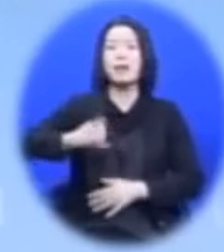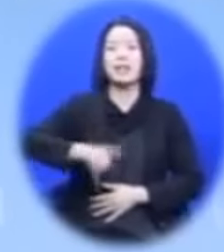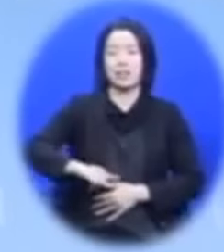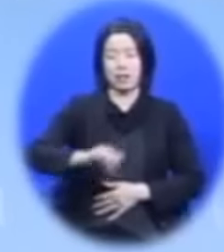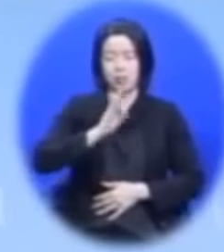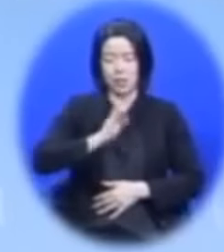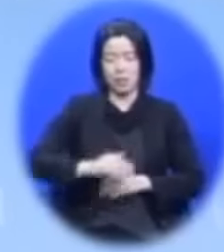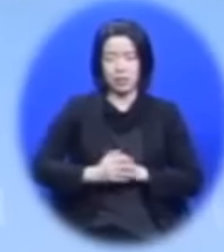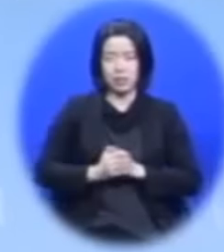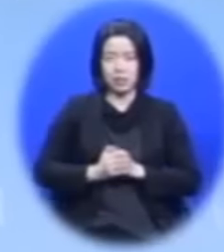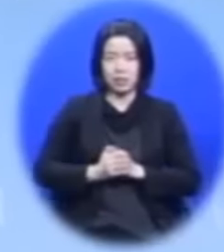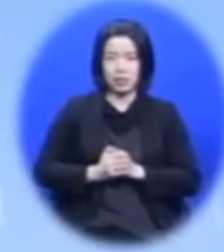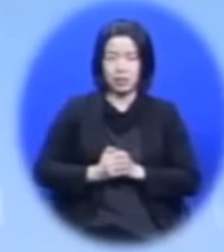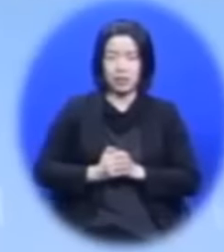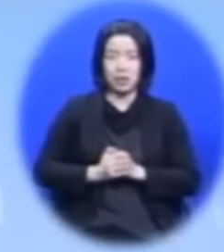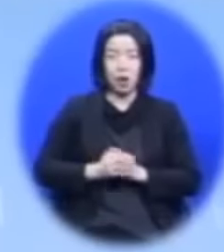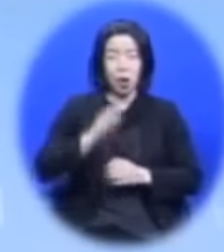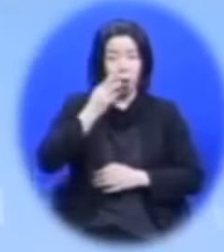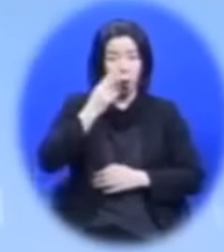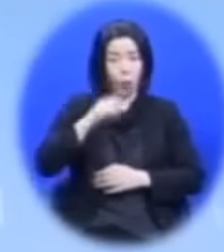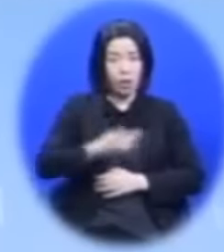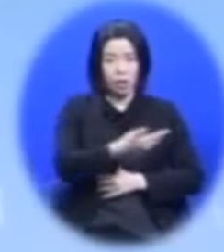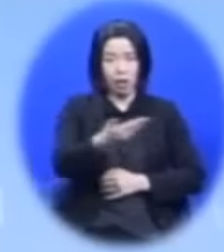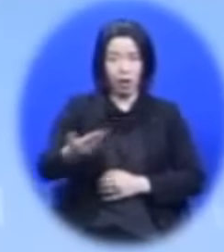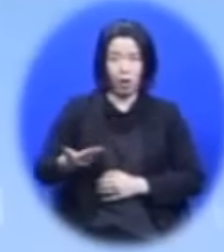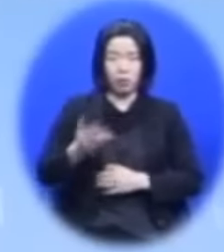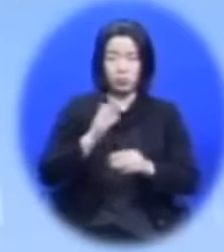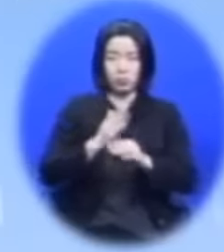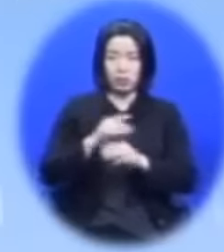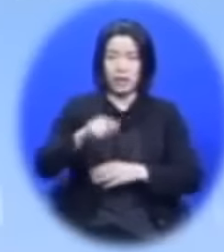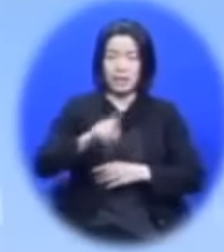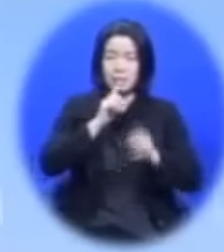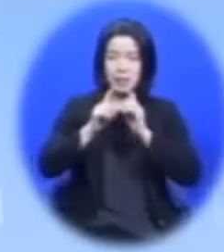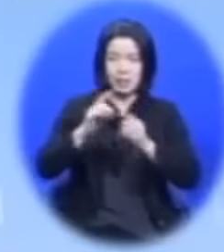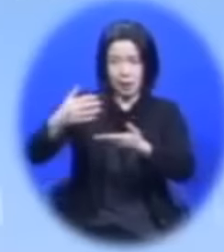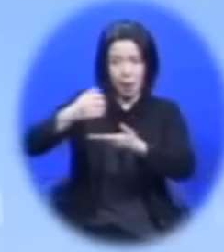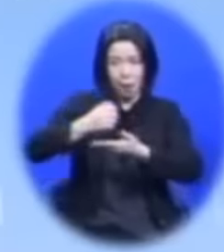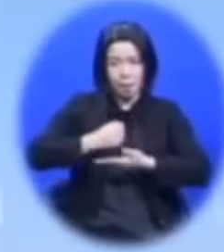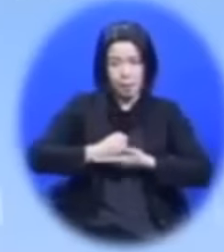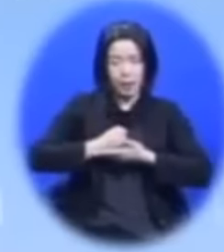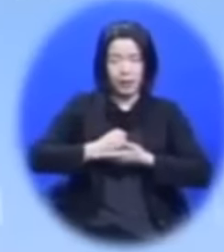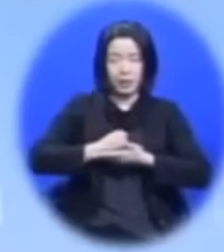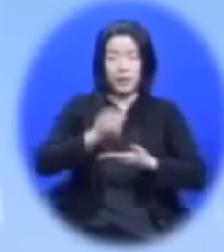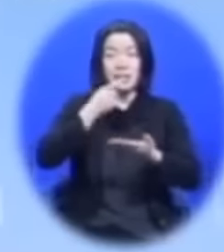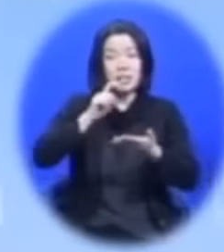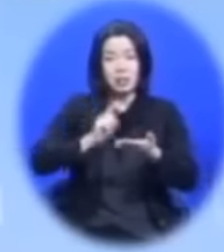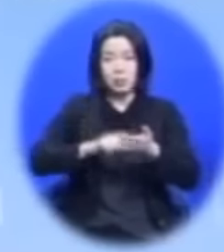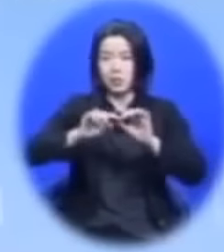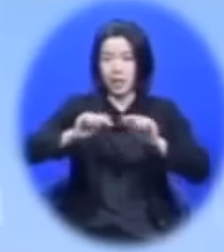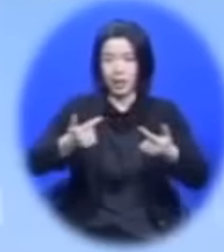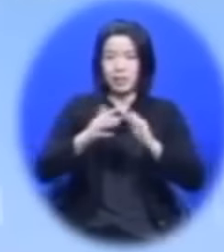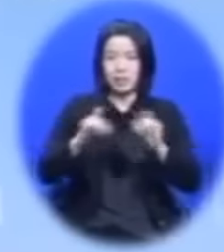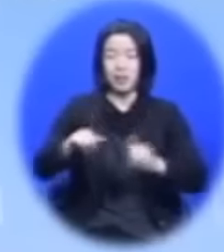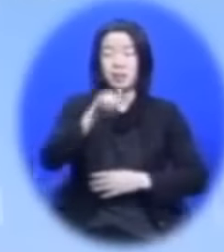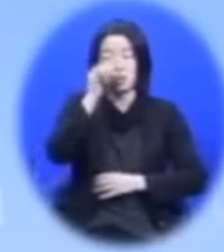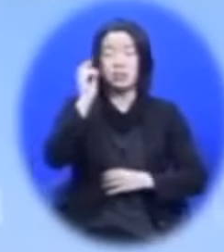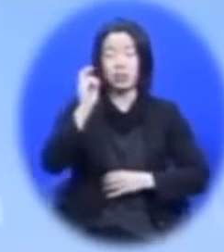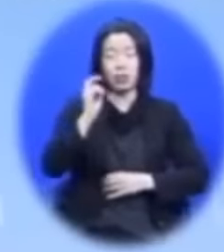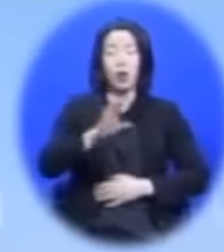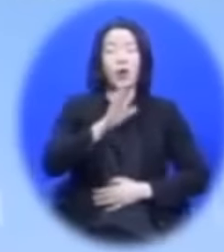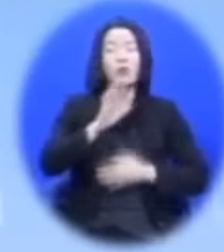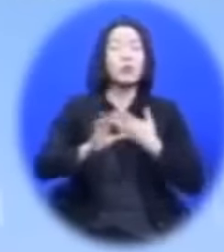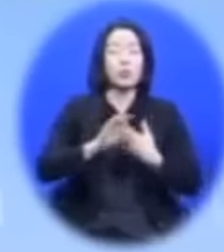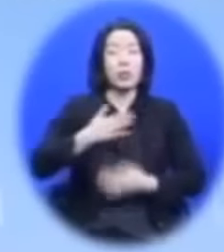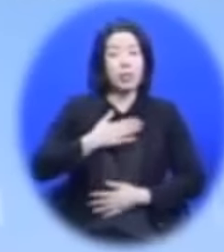겁니다. 혹시 여러분 중에 이 말씀을 받아들이기가 쉽지 않은 사람이 있으실 거예요. 왜? 그러면